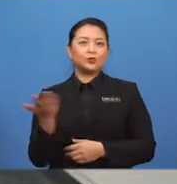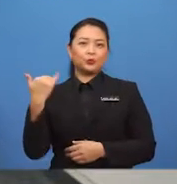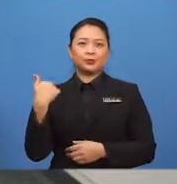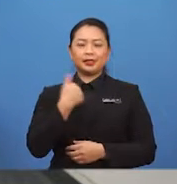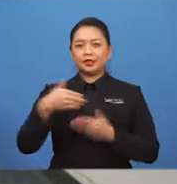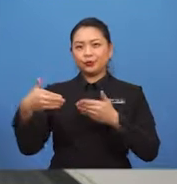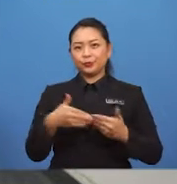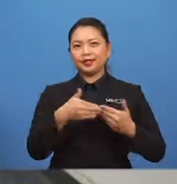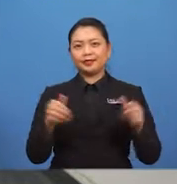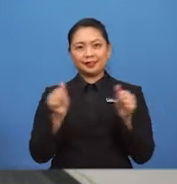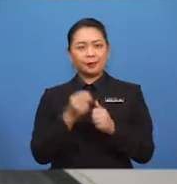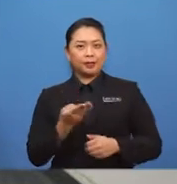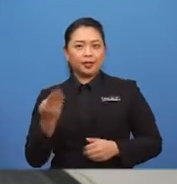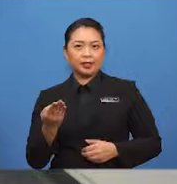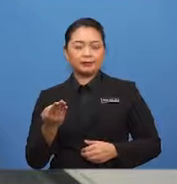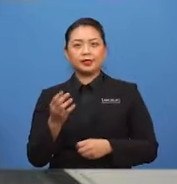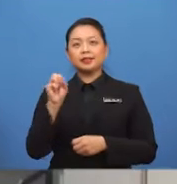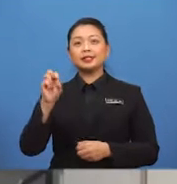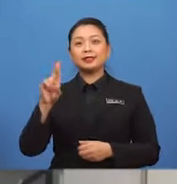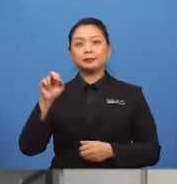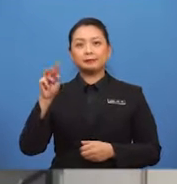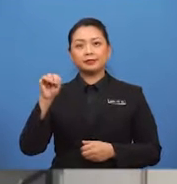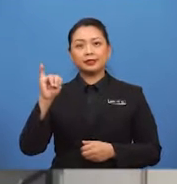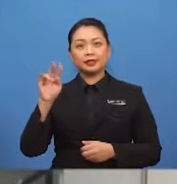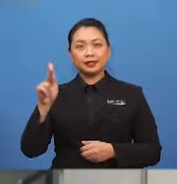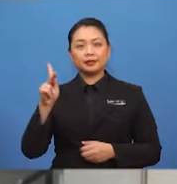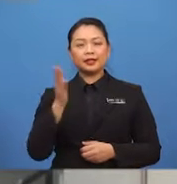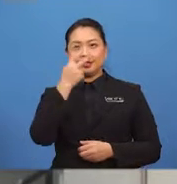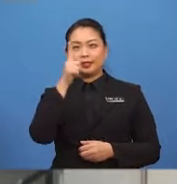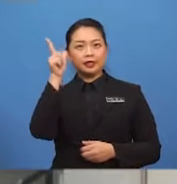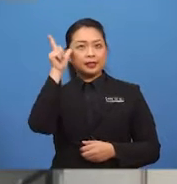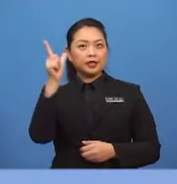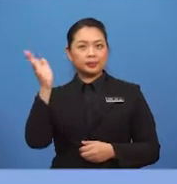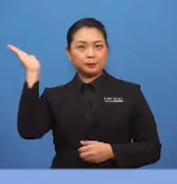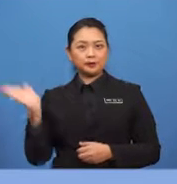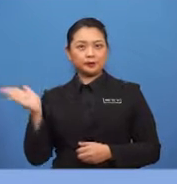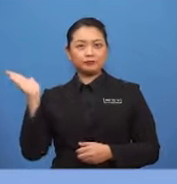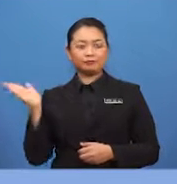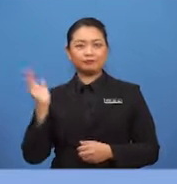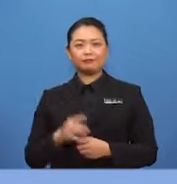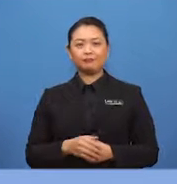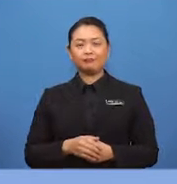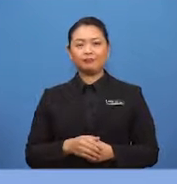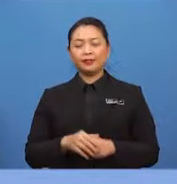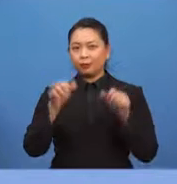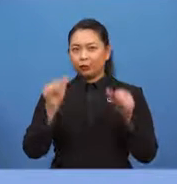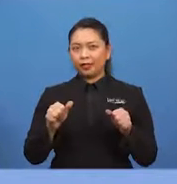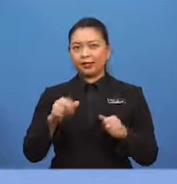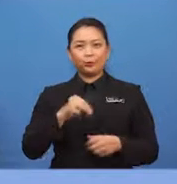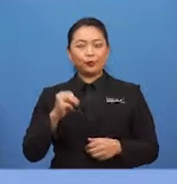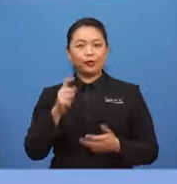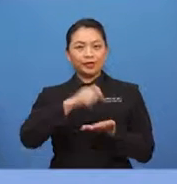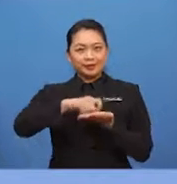Jom kita teruskan dengan bahan seramik. Lihat gambar ini, murid-murid. Bolehkah murid